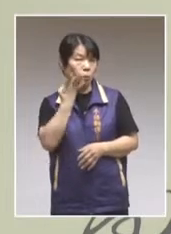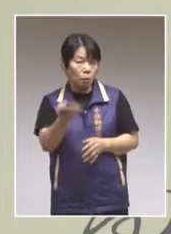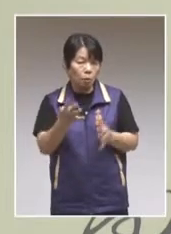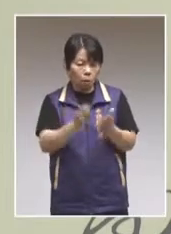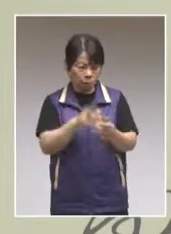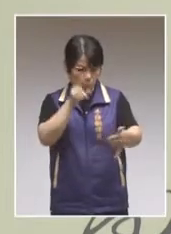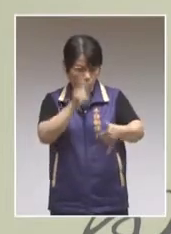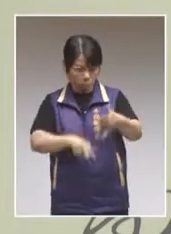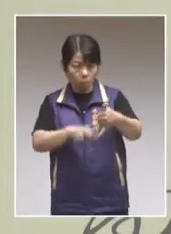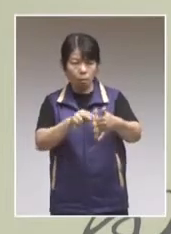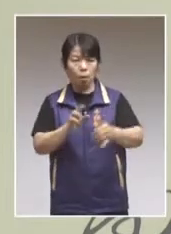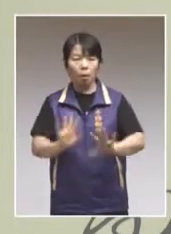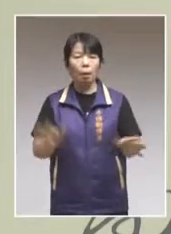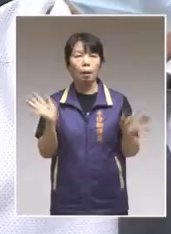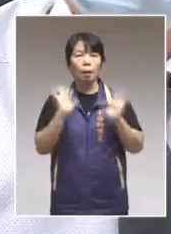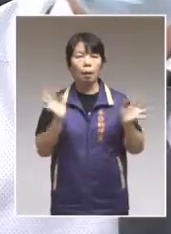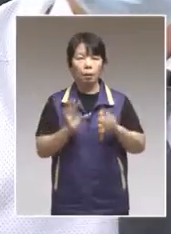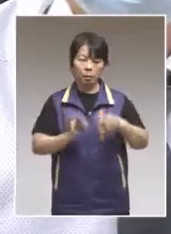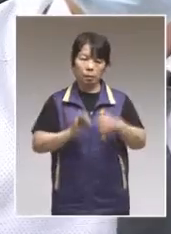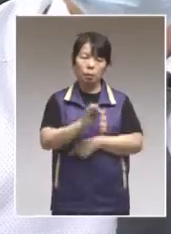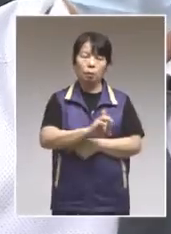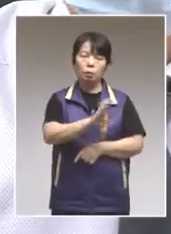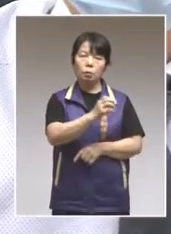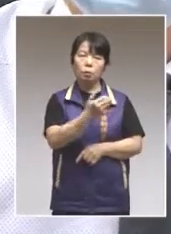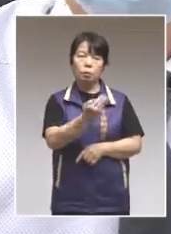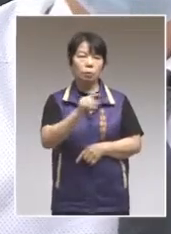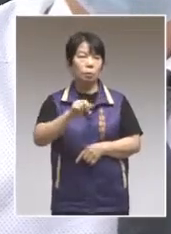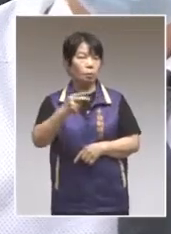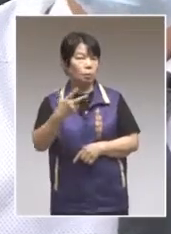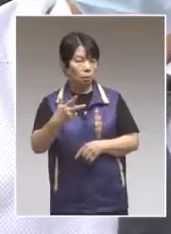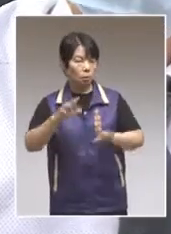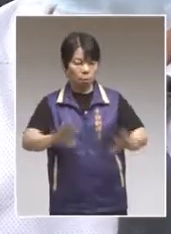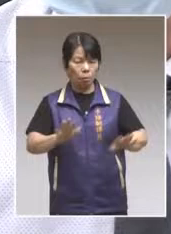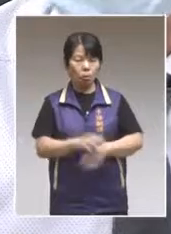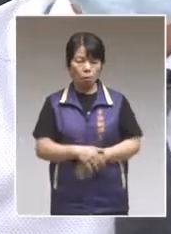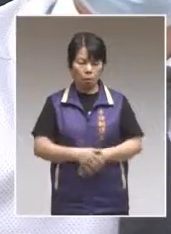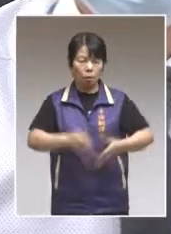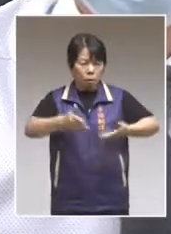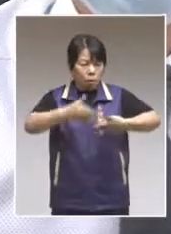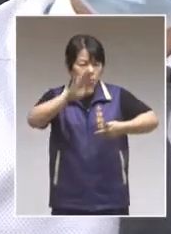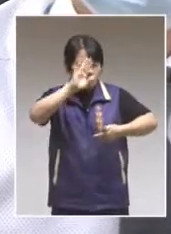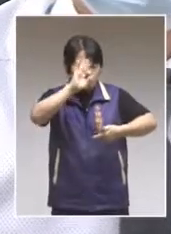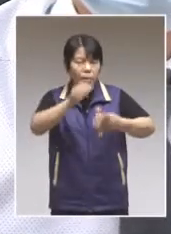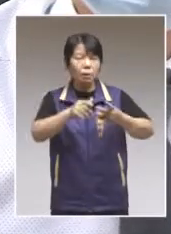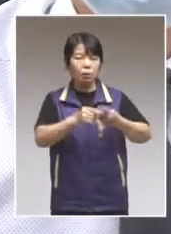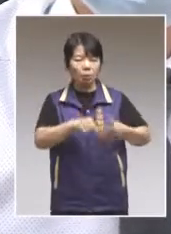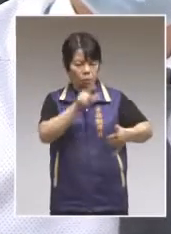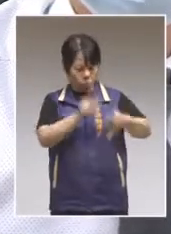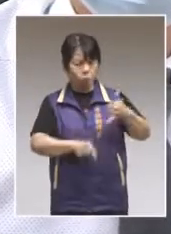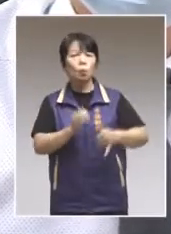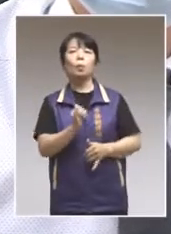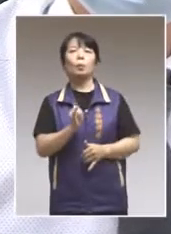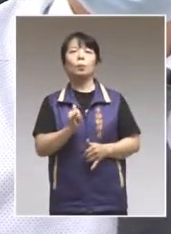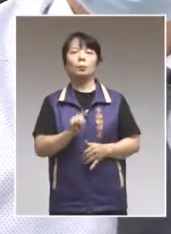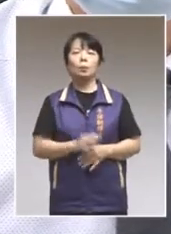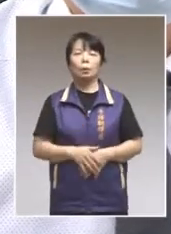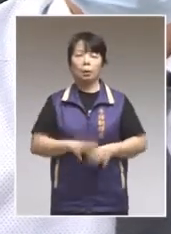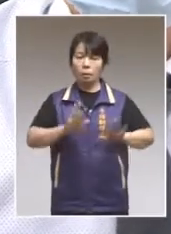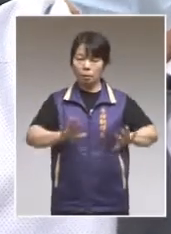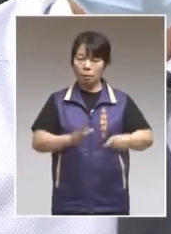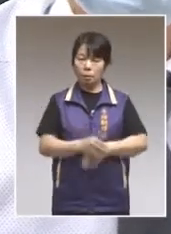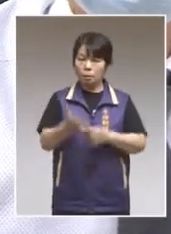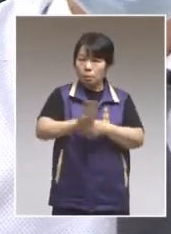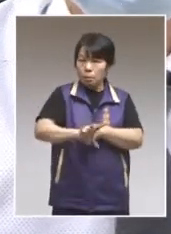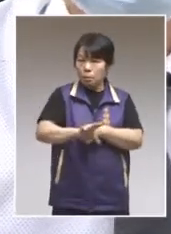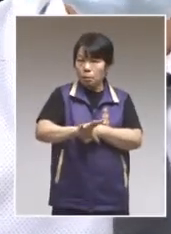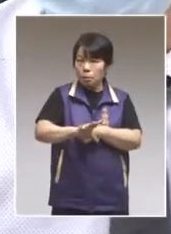案99.97% 其实都是轻症或者是无症状。那即使加上今天这一名这个死亡的